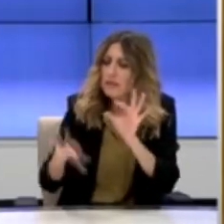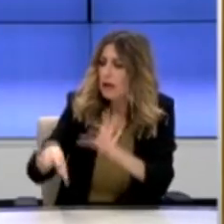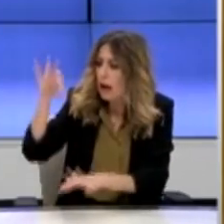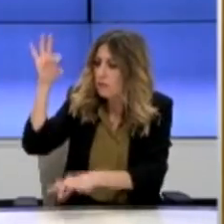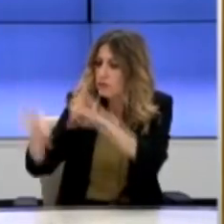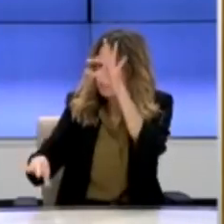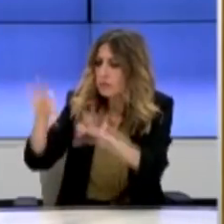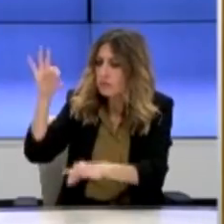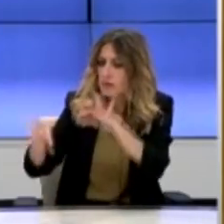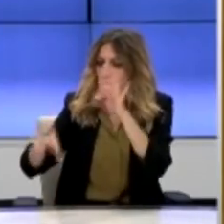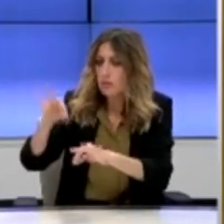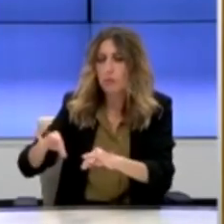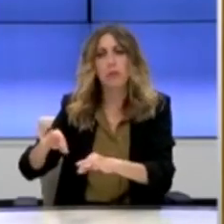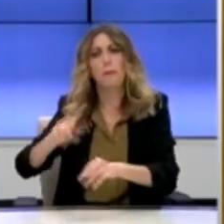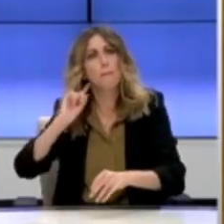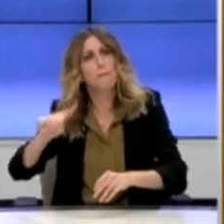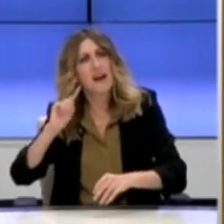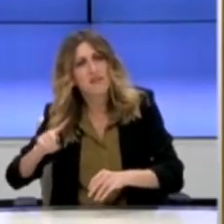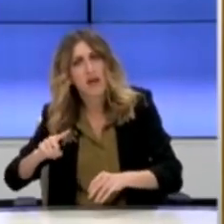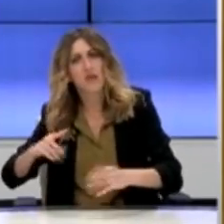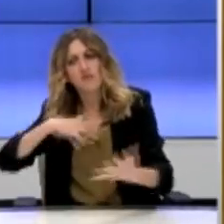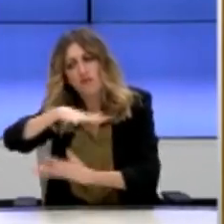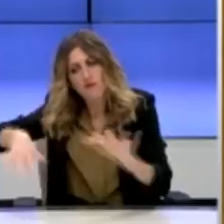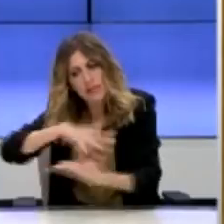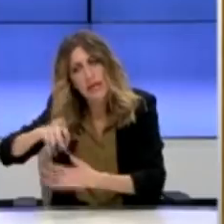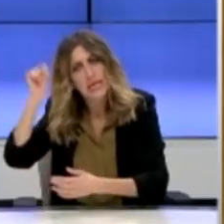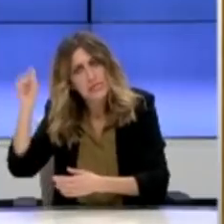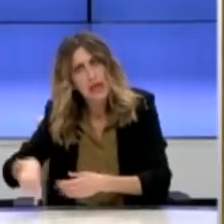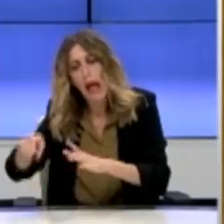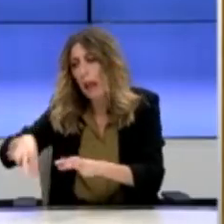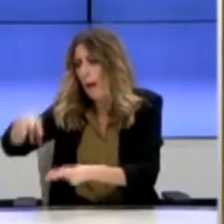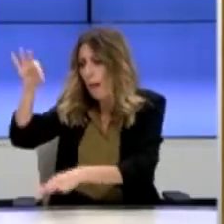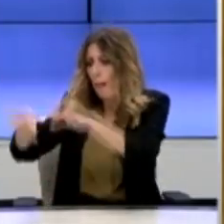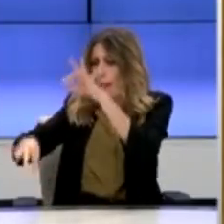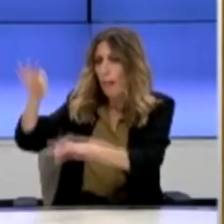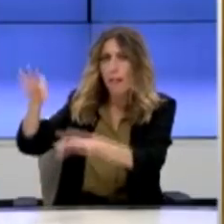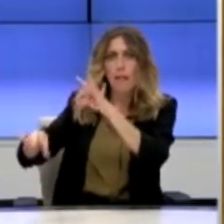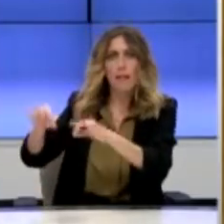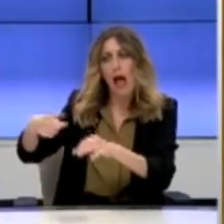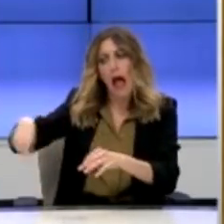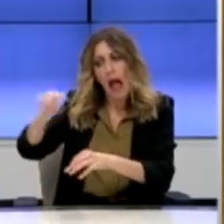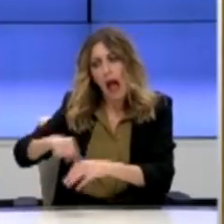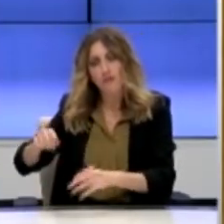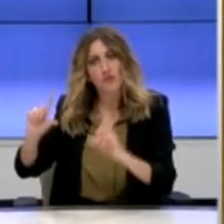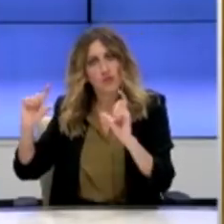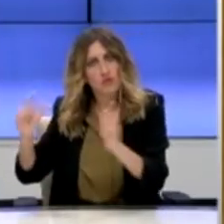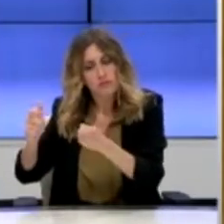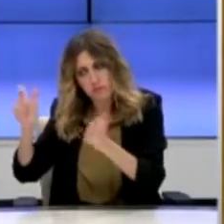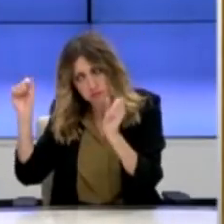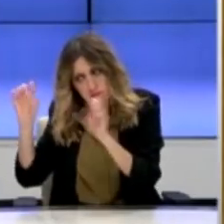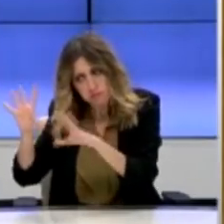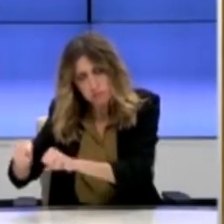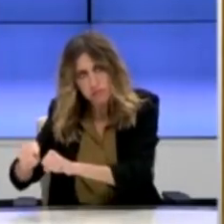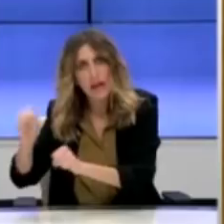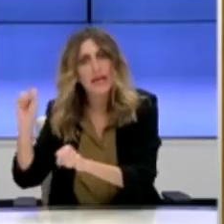και εντελώς περιθωριακές. Είναι αντιδραστικό και άδικο να μπαίνουν και άλλοι φραγμοί σε σπουδές των νέων που